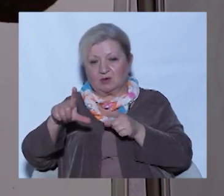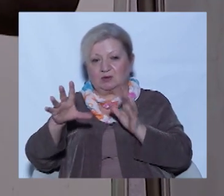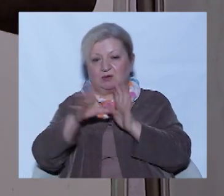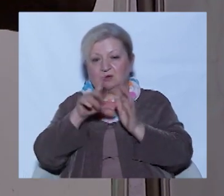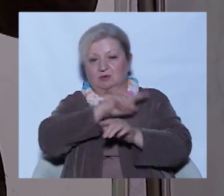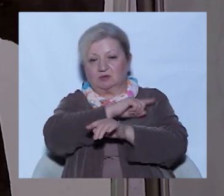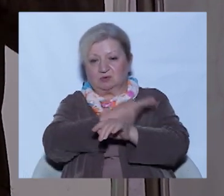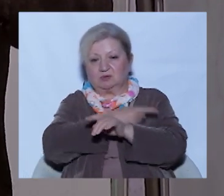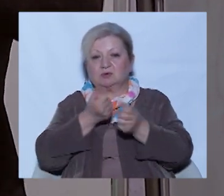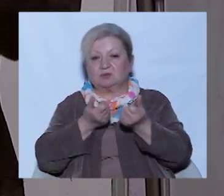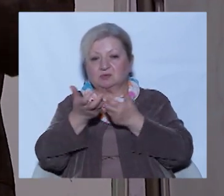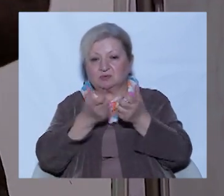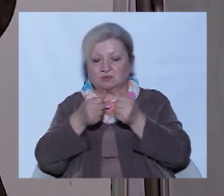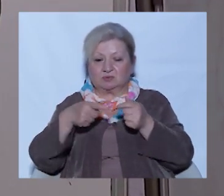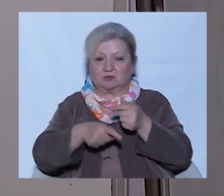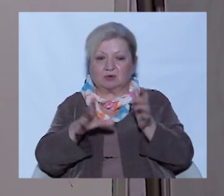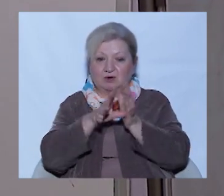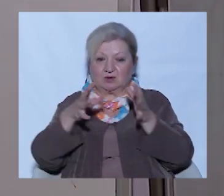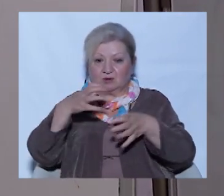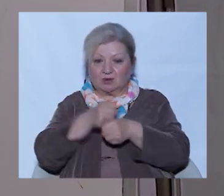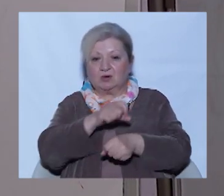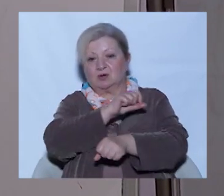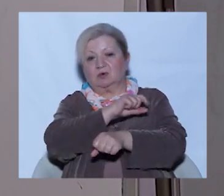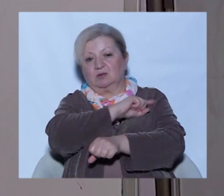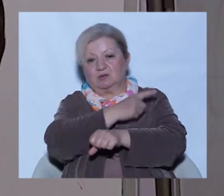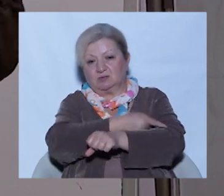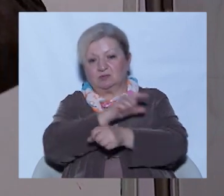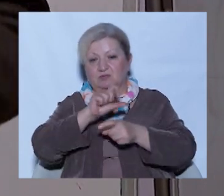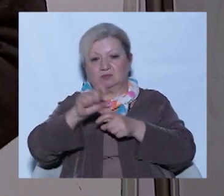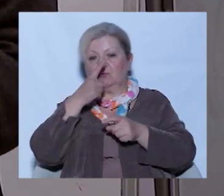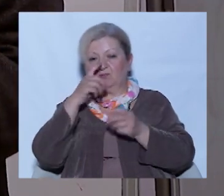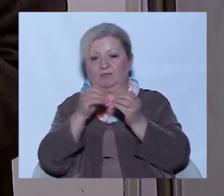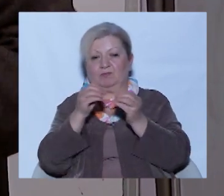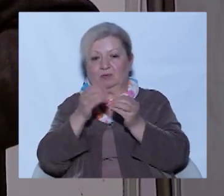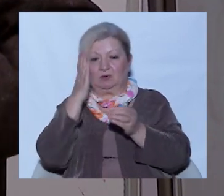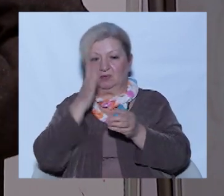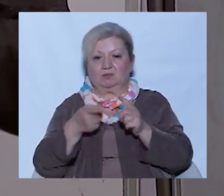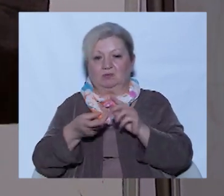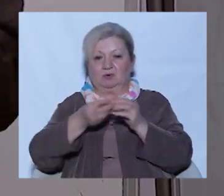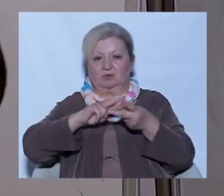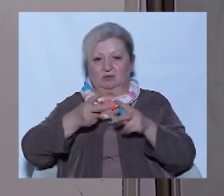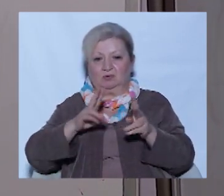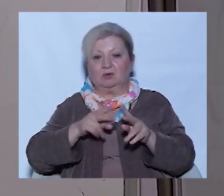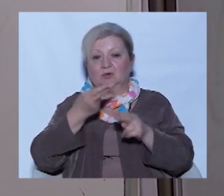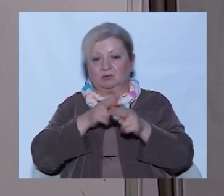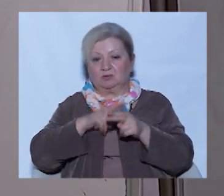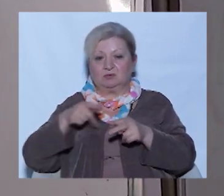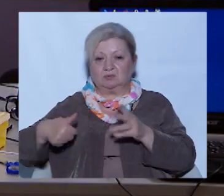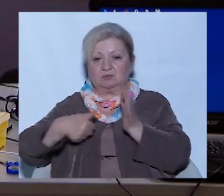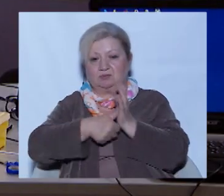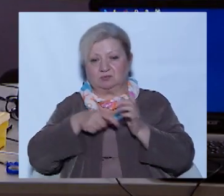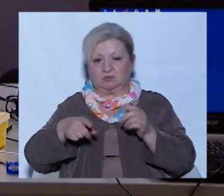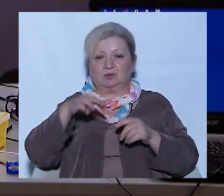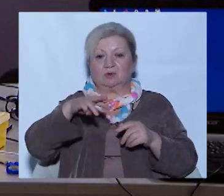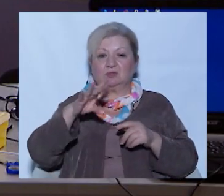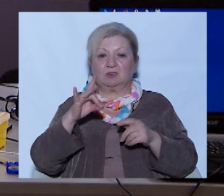ძაბვა იმდენჯერ ვე, რამდენჯერაც დენი შევამცირდა და სიმძლავრე დარჩება უცვლელი. აი ამ შემთხვევაში გამოიყენება